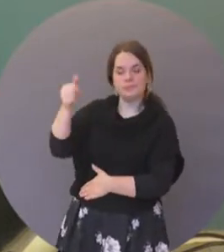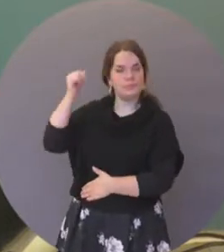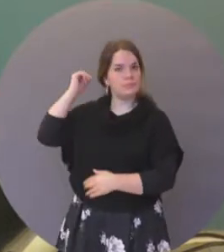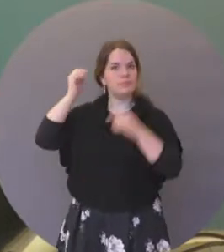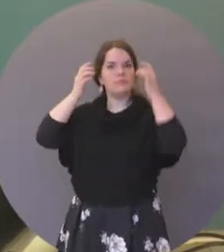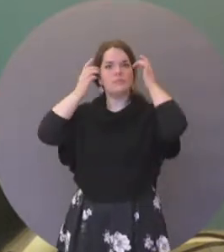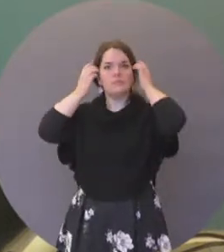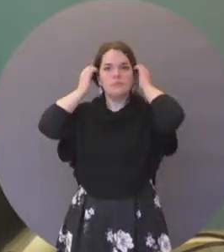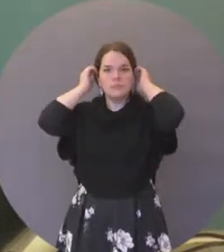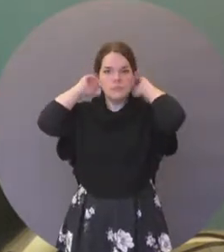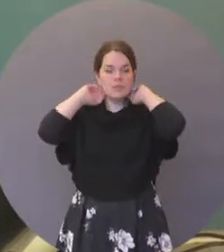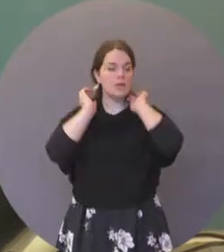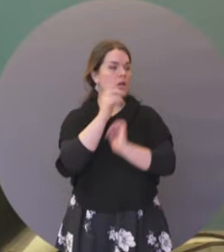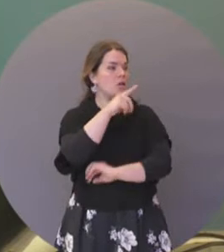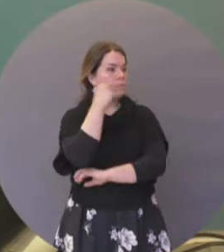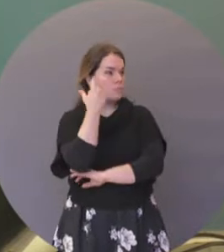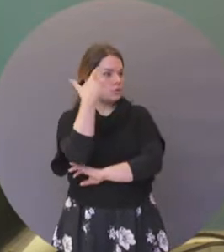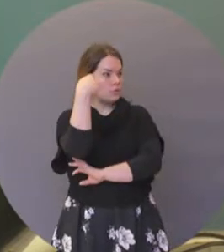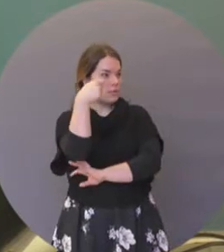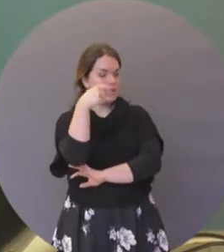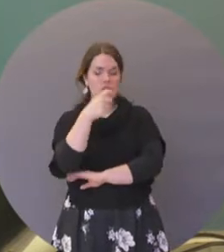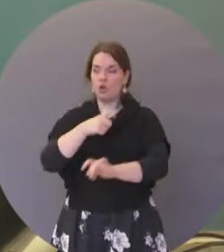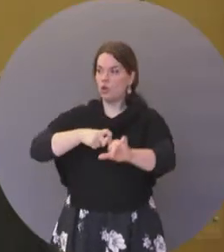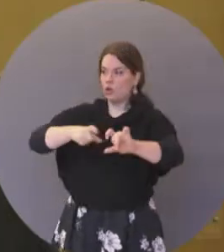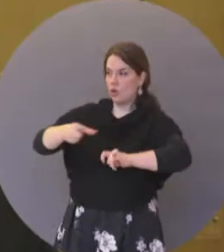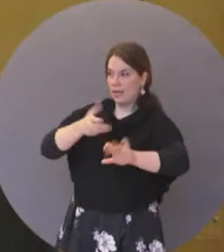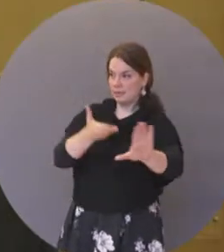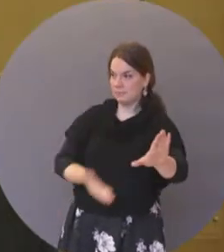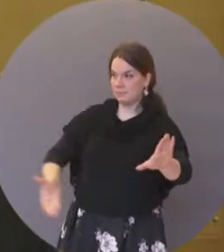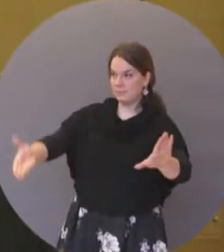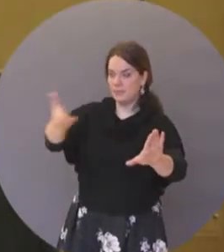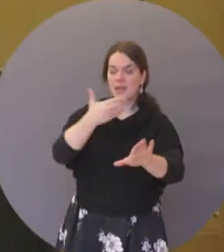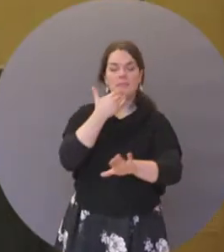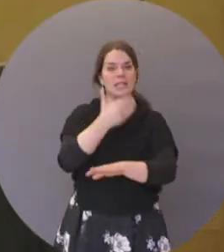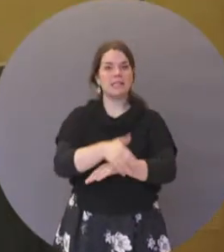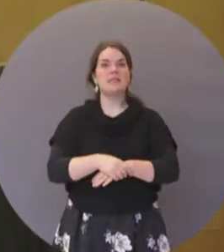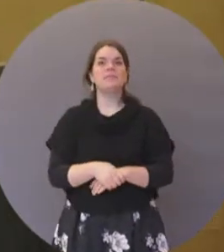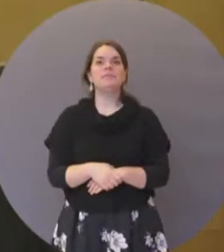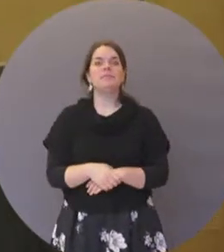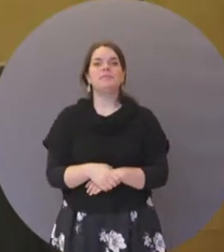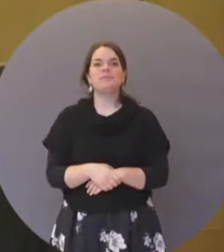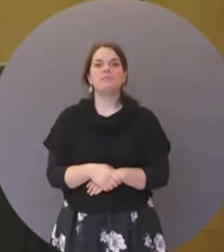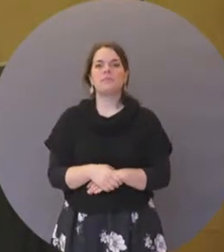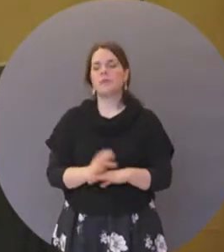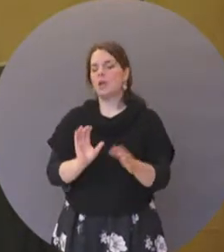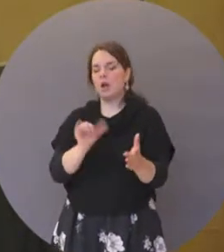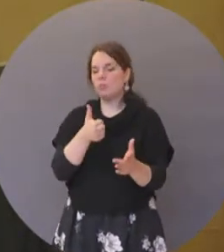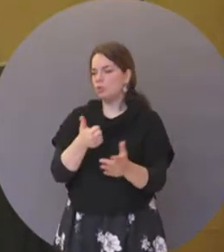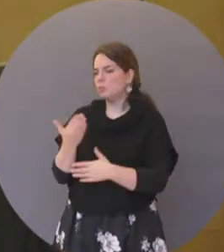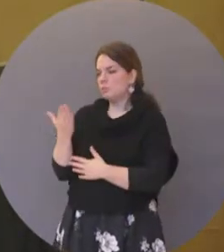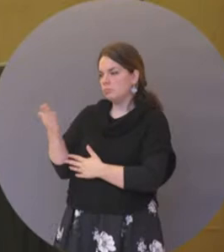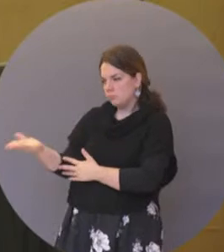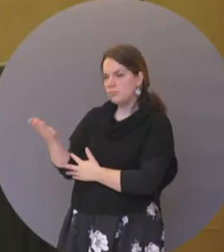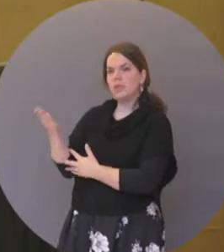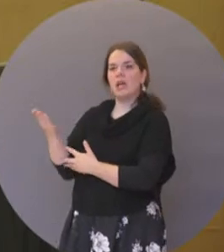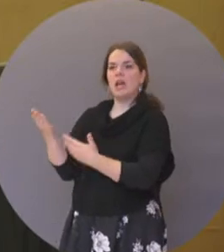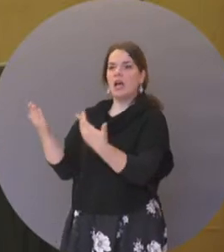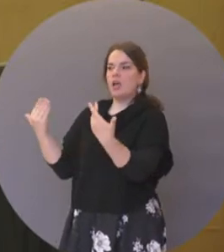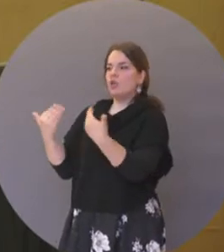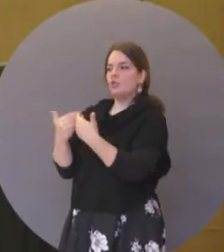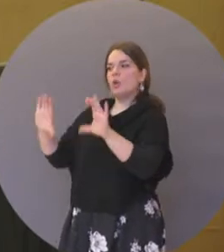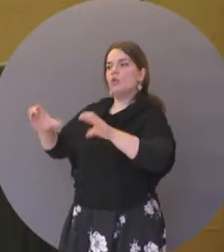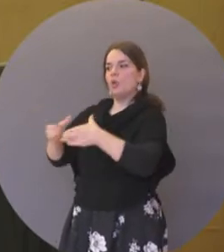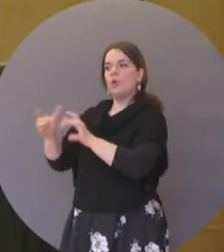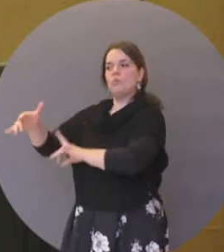merci monsieur le Président chers collègues je tiens tout d'abord à vous dire que je souscris à la demande est mise par mes collègues du groupe